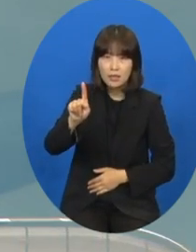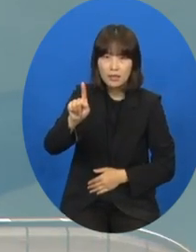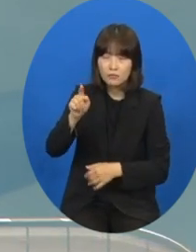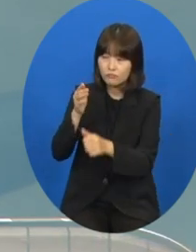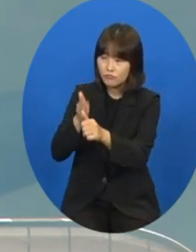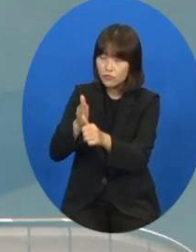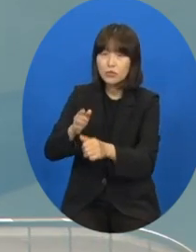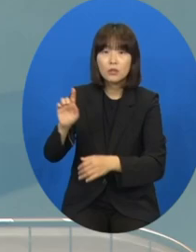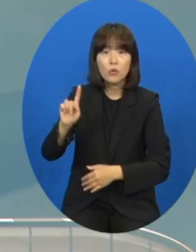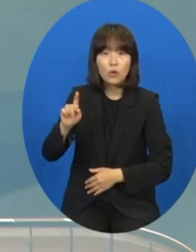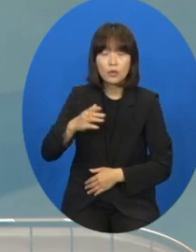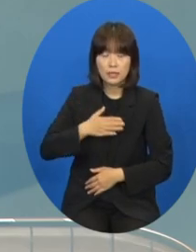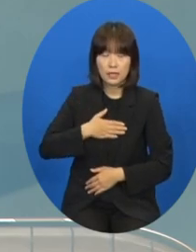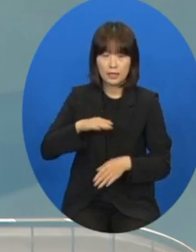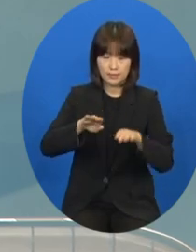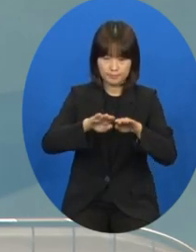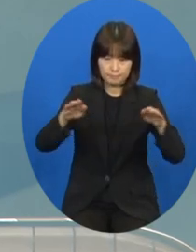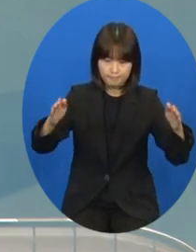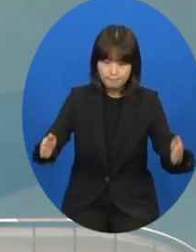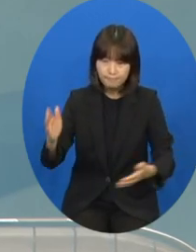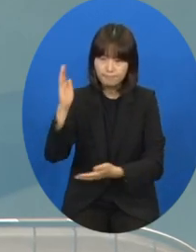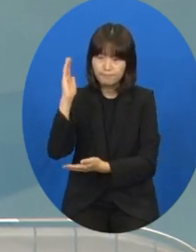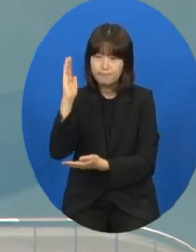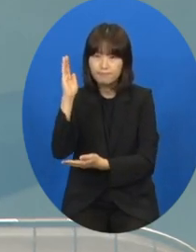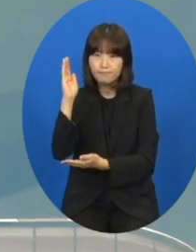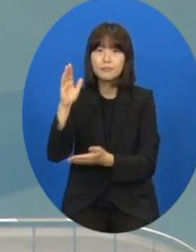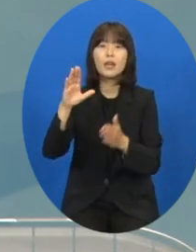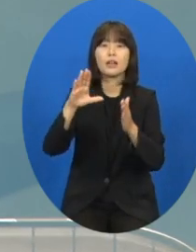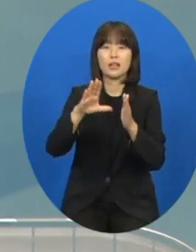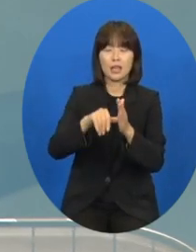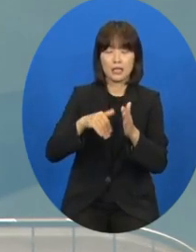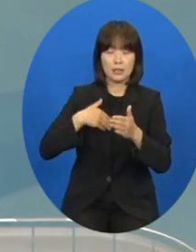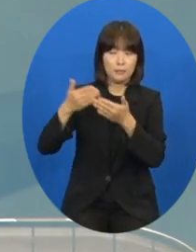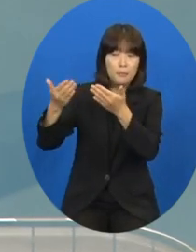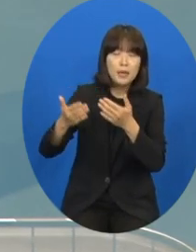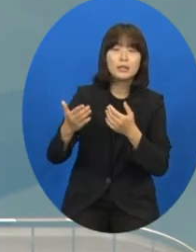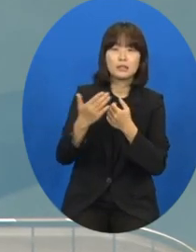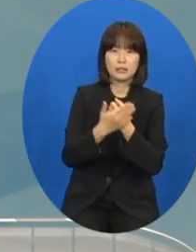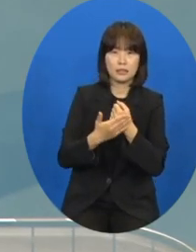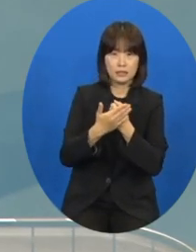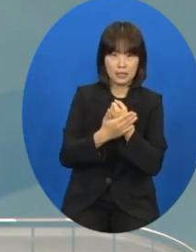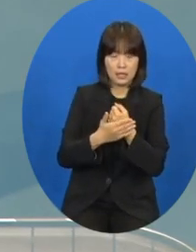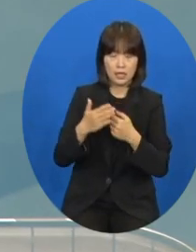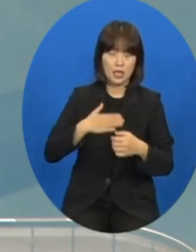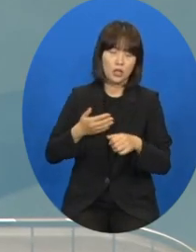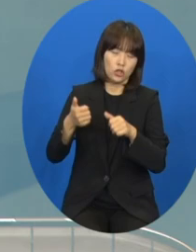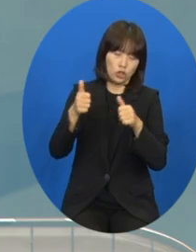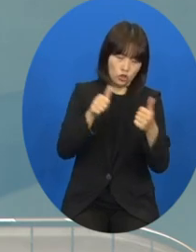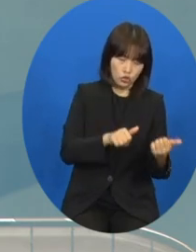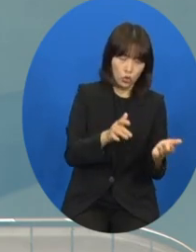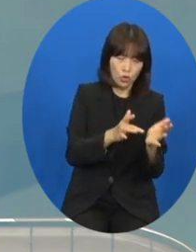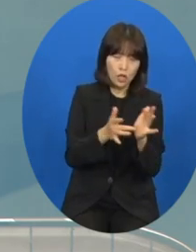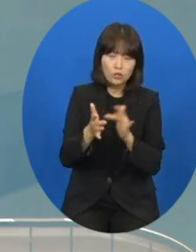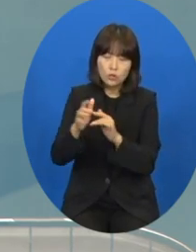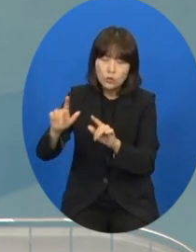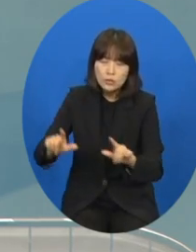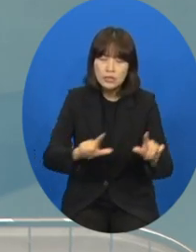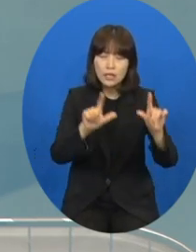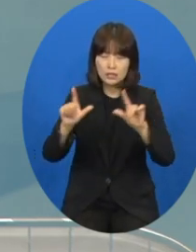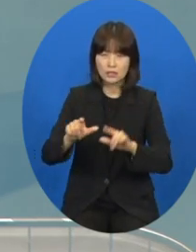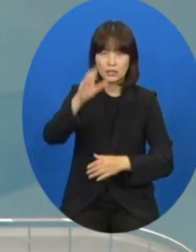제가 강단에서 말씀을 전할 때 제가 받은 은혜 나는 죽고 예수로 사는 이